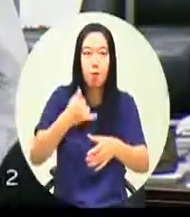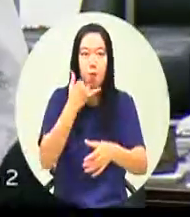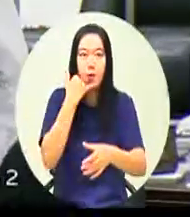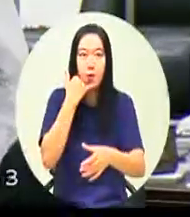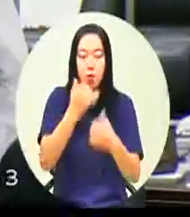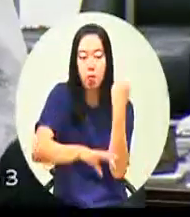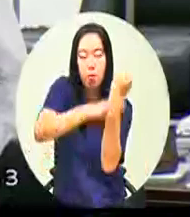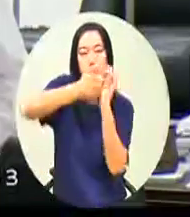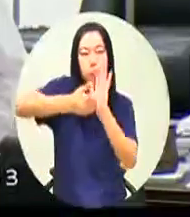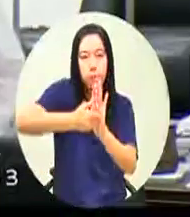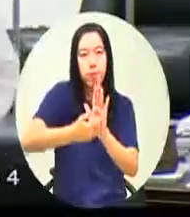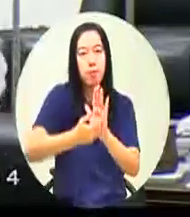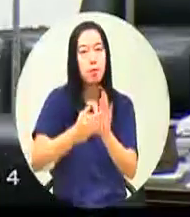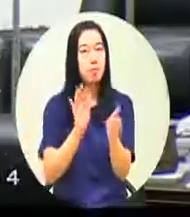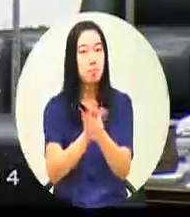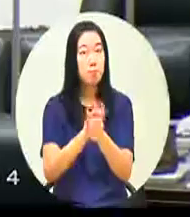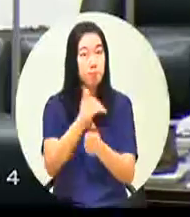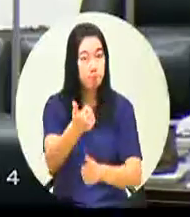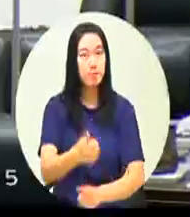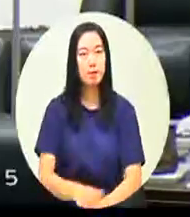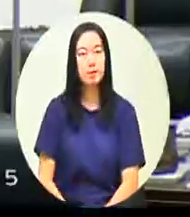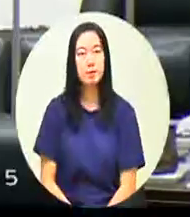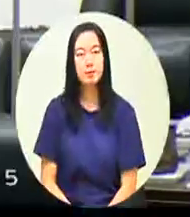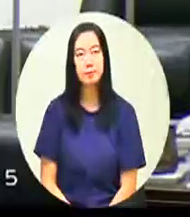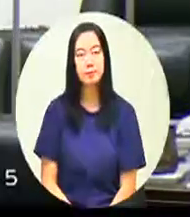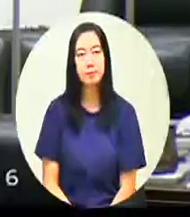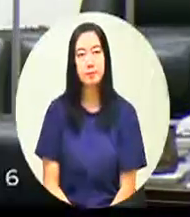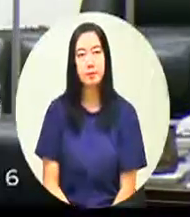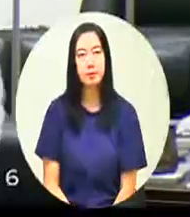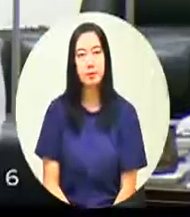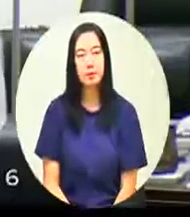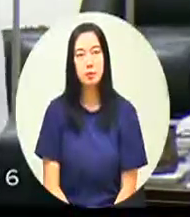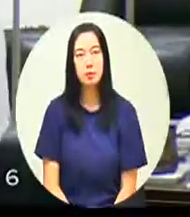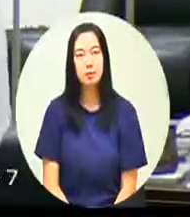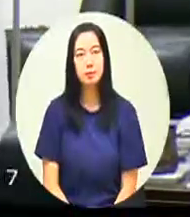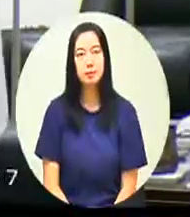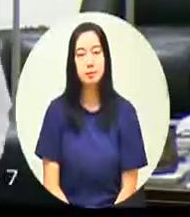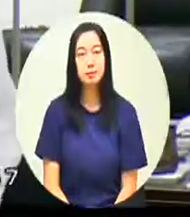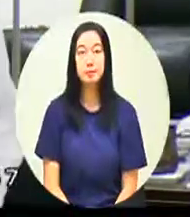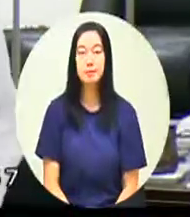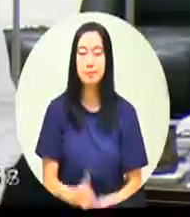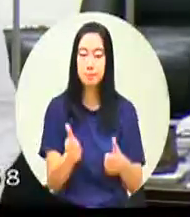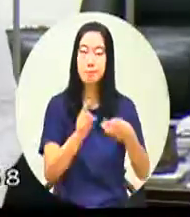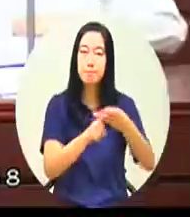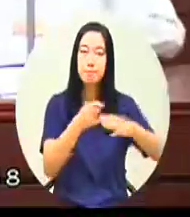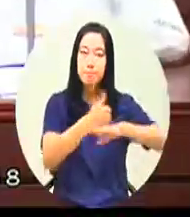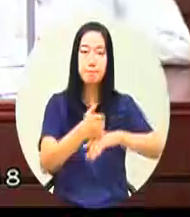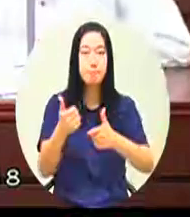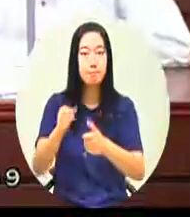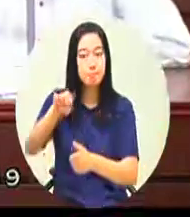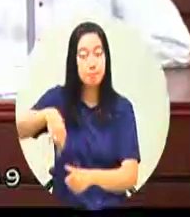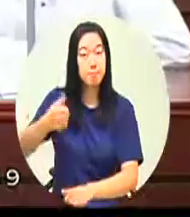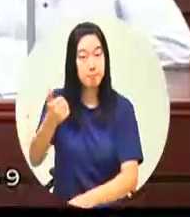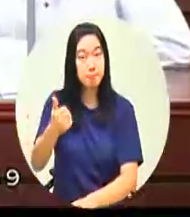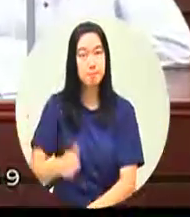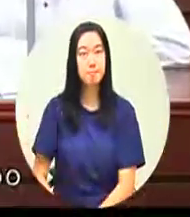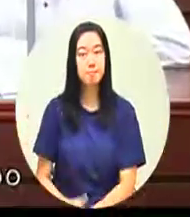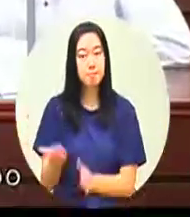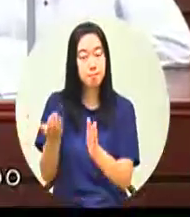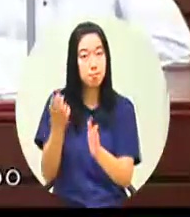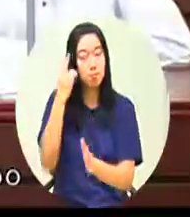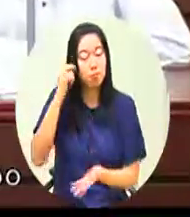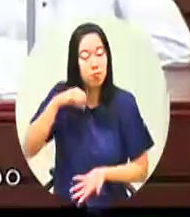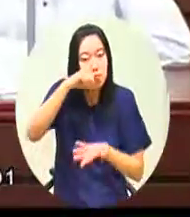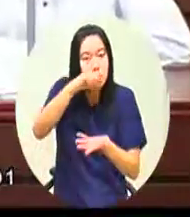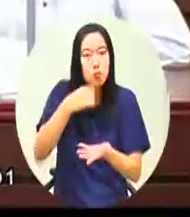果。我想不晓得局长认为怎么样的，局长能不能说明一下？ 好，请局长答复。 谢谢主席，谢谢刘议员哈。那刚刚刘议员的问